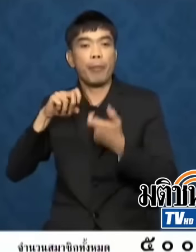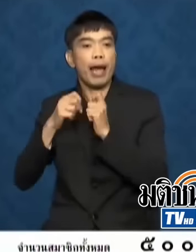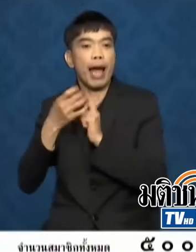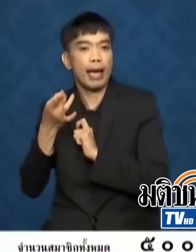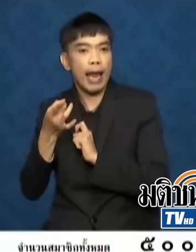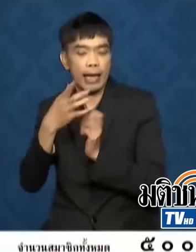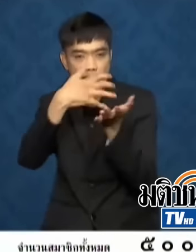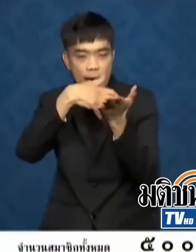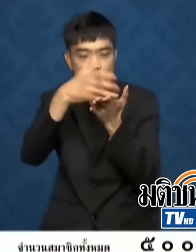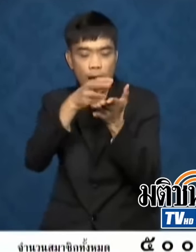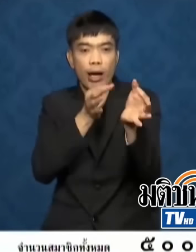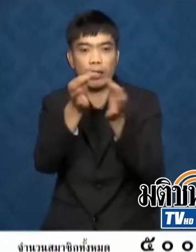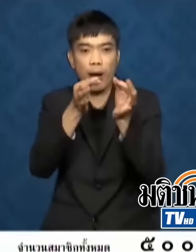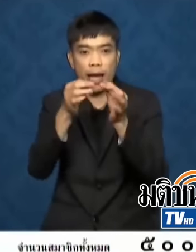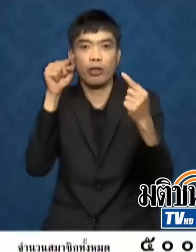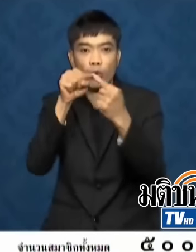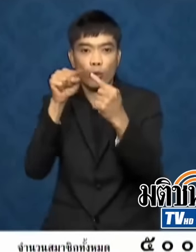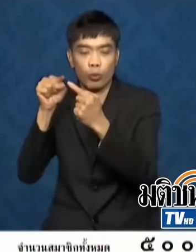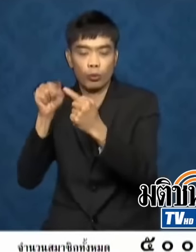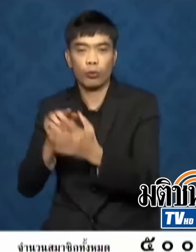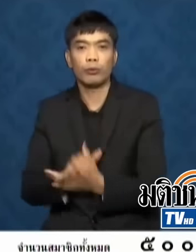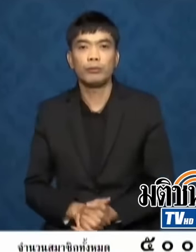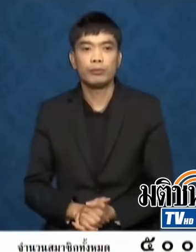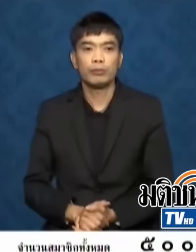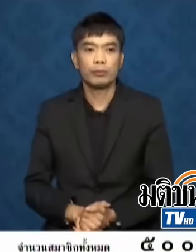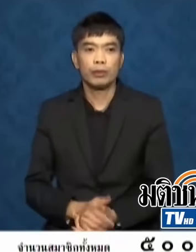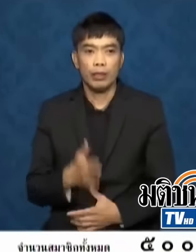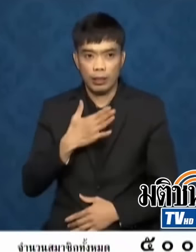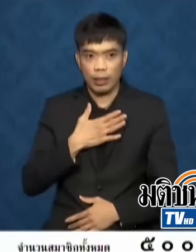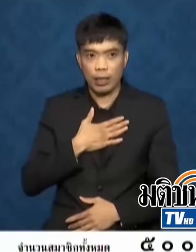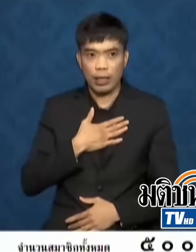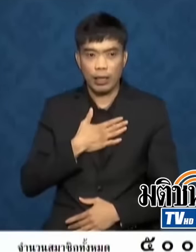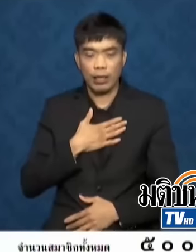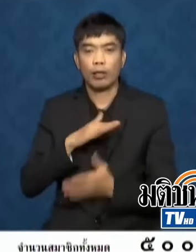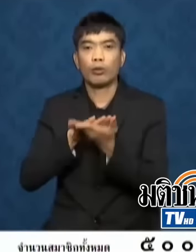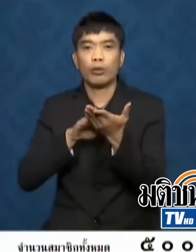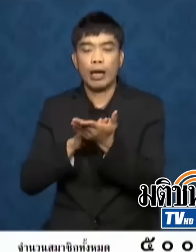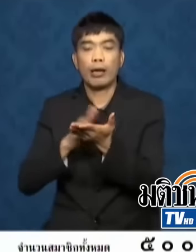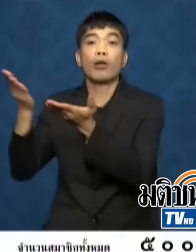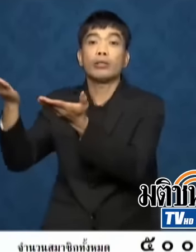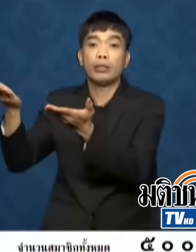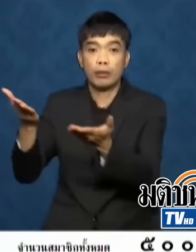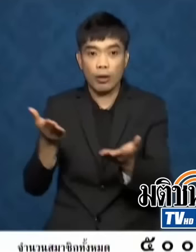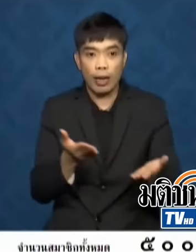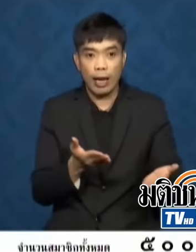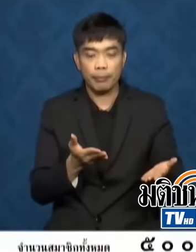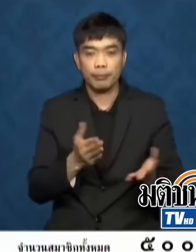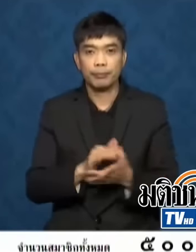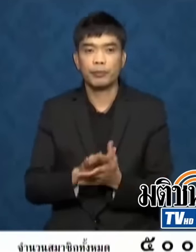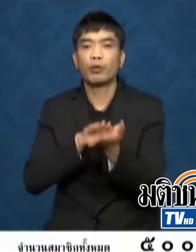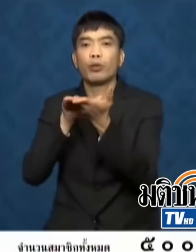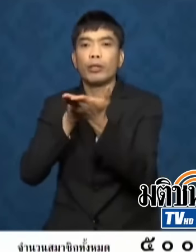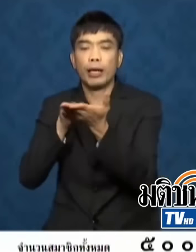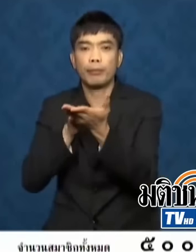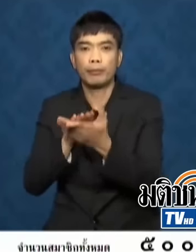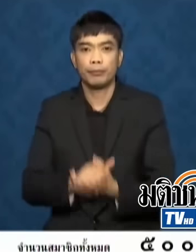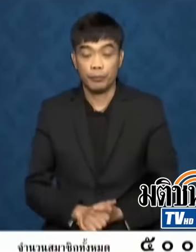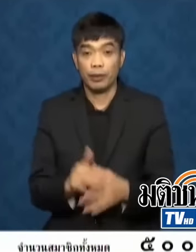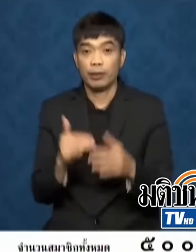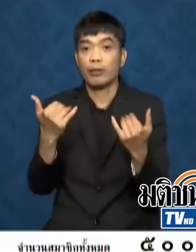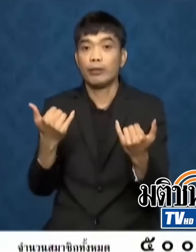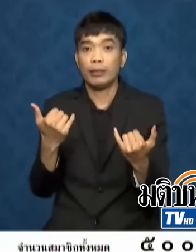ครับ เดี๋ยวก่อนที่คุณอาทูตจะพูดต่อเนื่องจากว่าผมจะขอต้อนรับนักศึกษาเข้ามานิดหนึ่งรอนิดหนึ่งขออภัยด้วยครับ